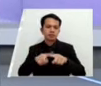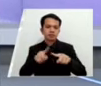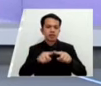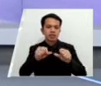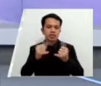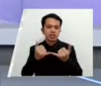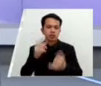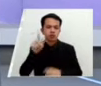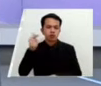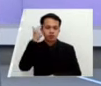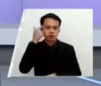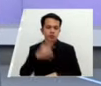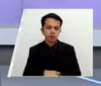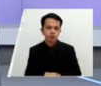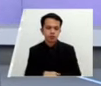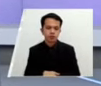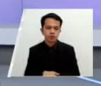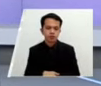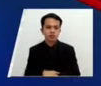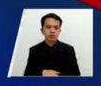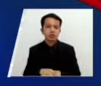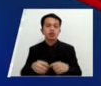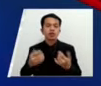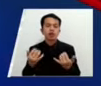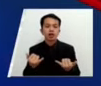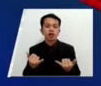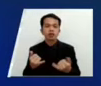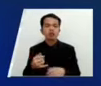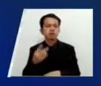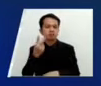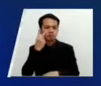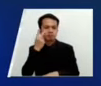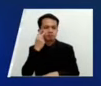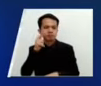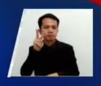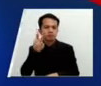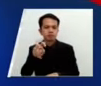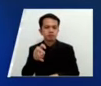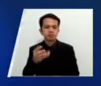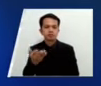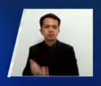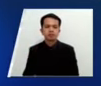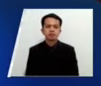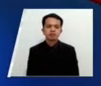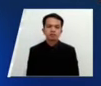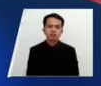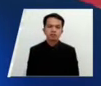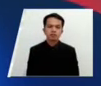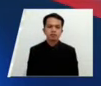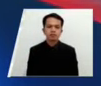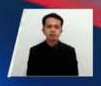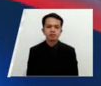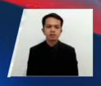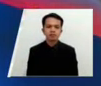gobyerno. Mula sa Lao PDR, saksilay si Van Mayrina. Ivan?